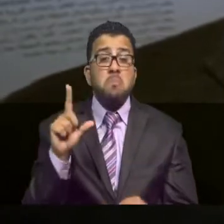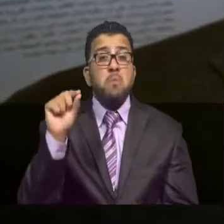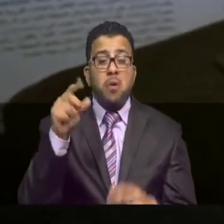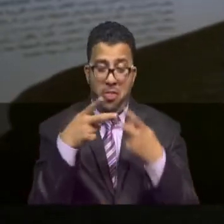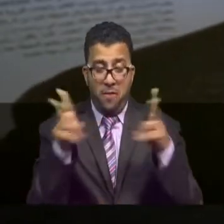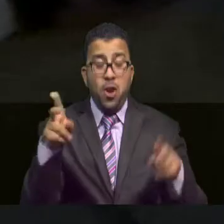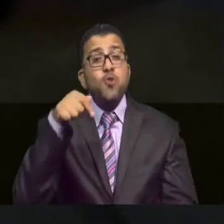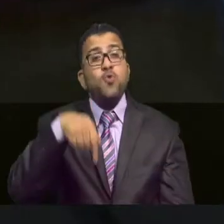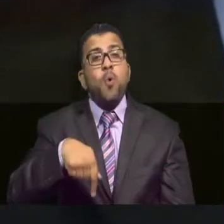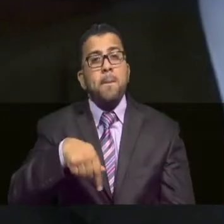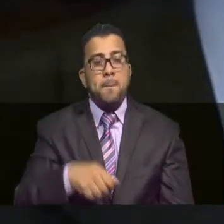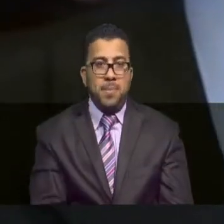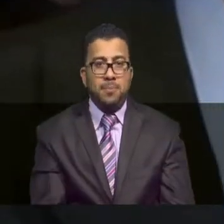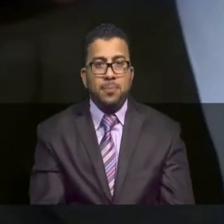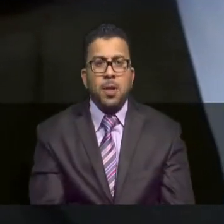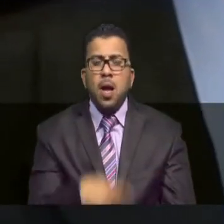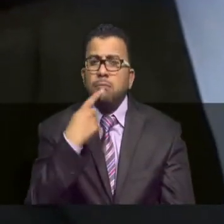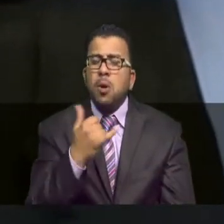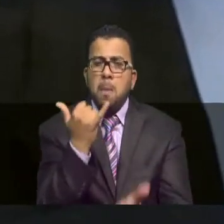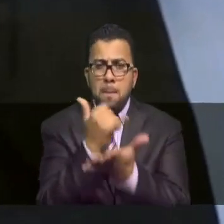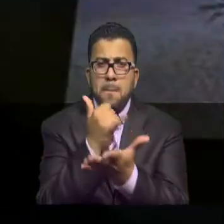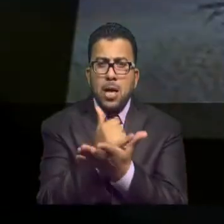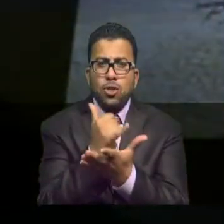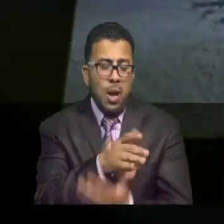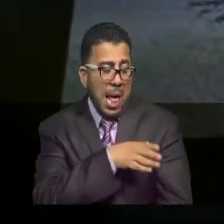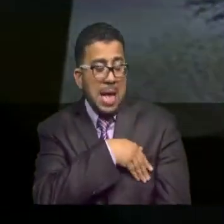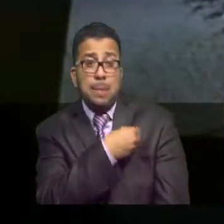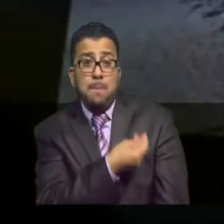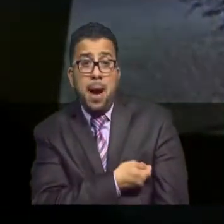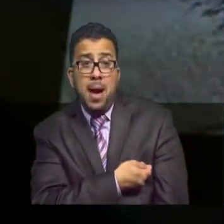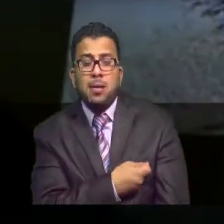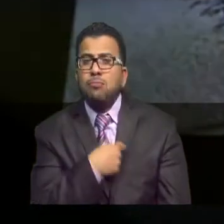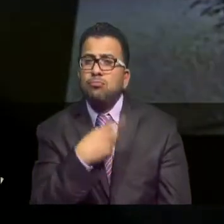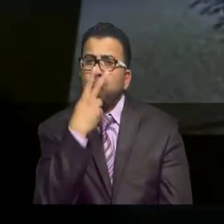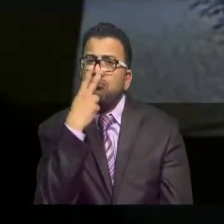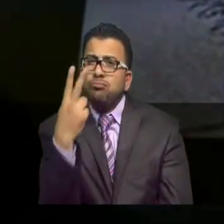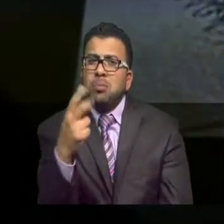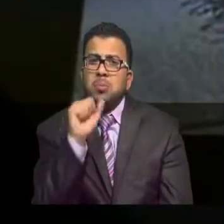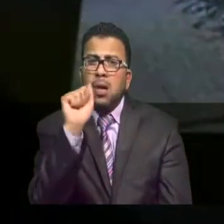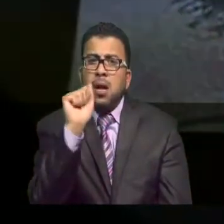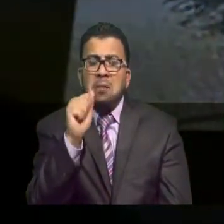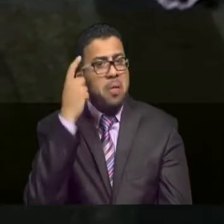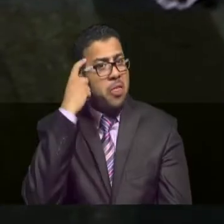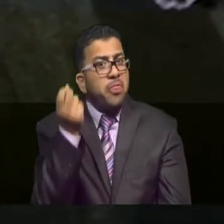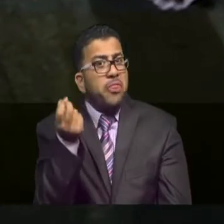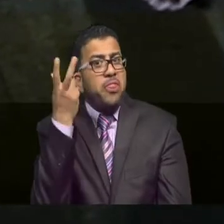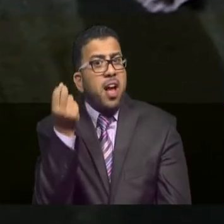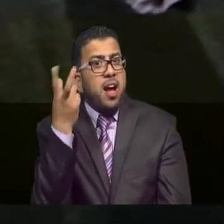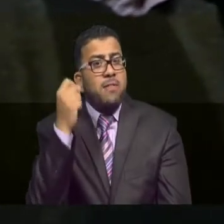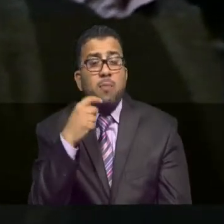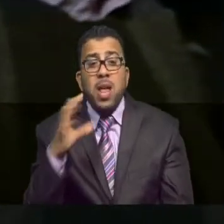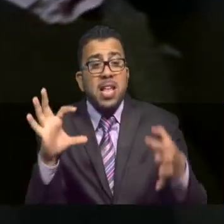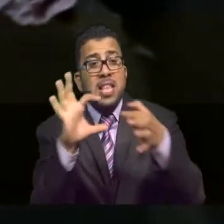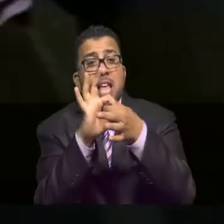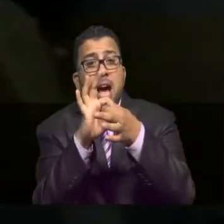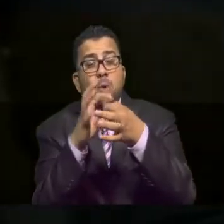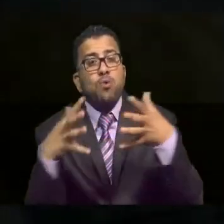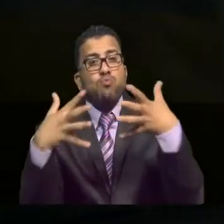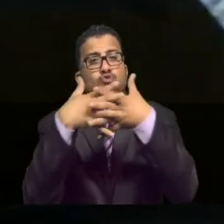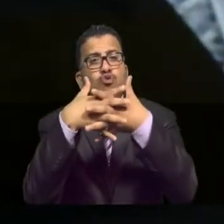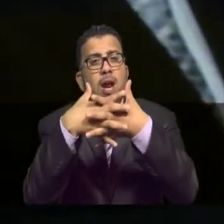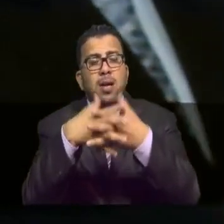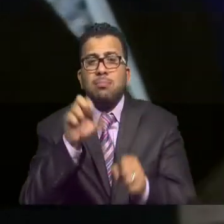اليوم. كما عبر المسؤولون الإسبان عن أهمية مثل هذه المبادرات الثقافية والتعاون المشترك